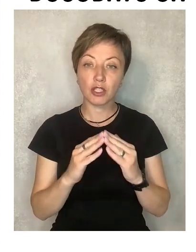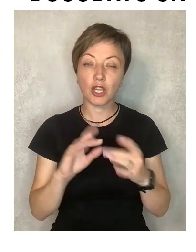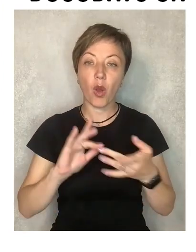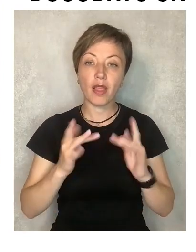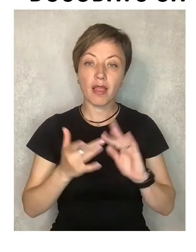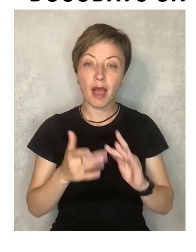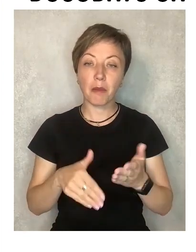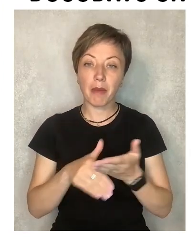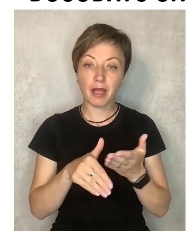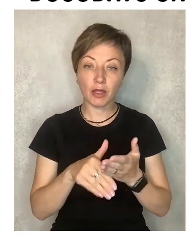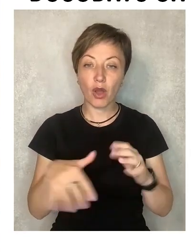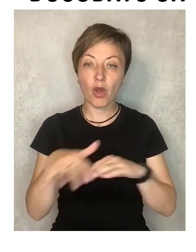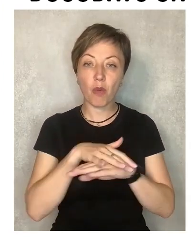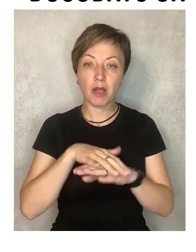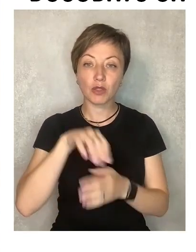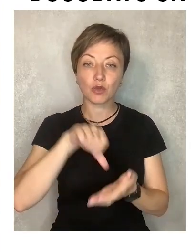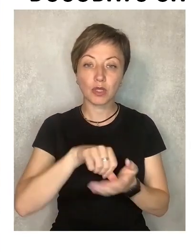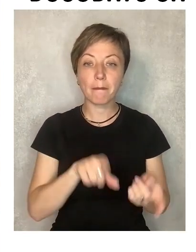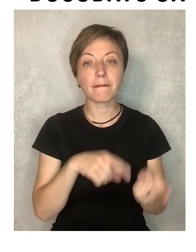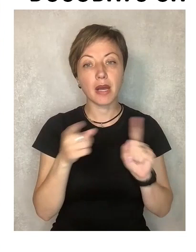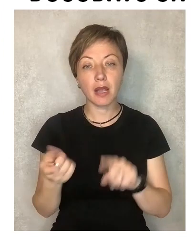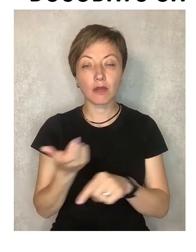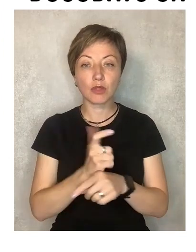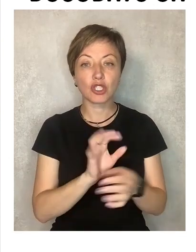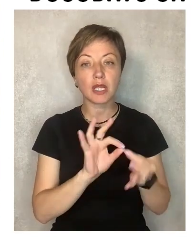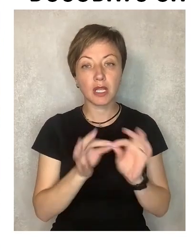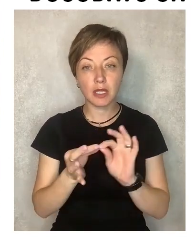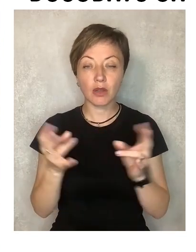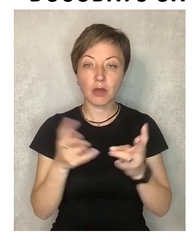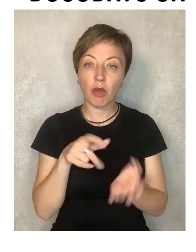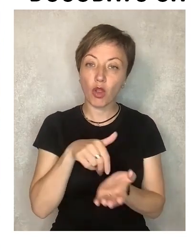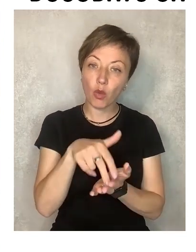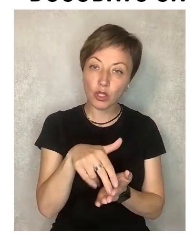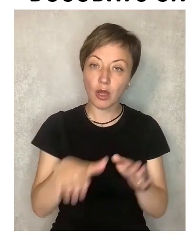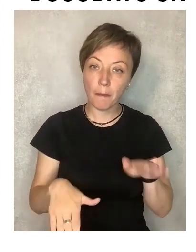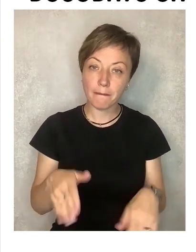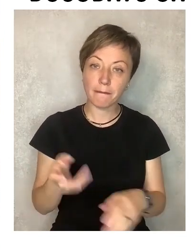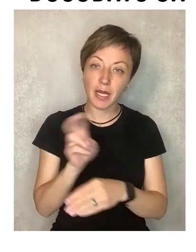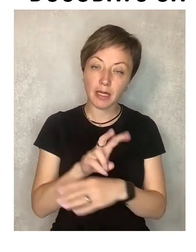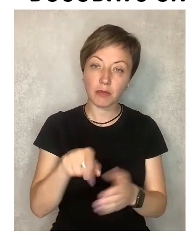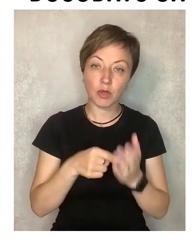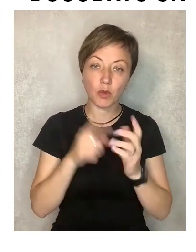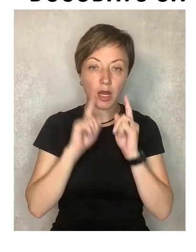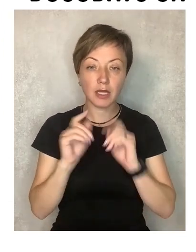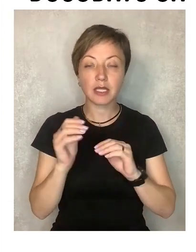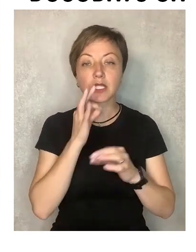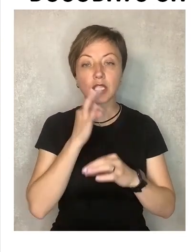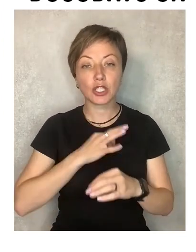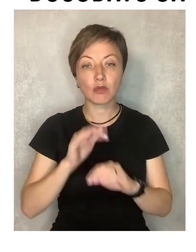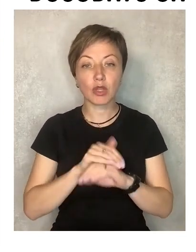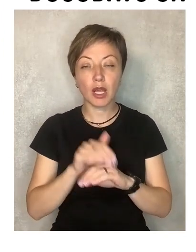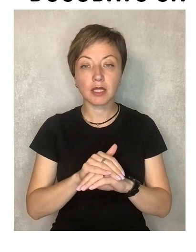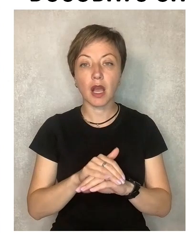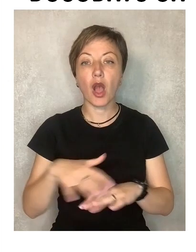інститутної громадської участі перейдемо до більш складних, коли треба вже ножками прийти до міської ради. Скажіть, будь ласка, громадські